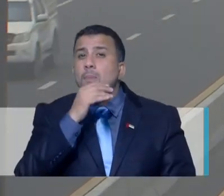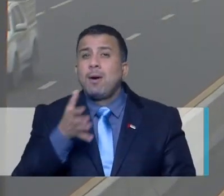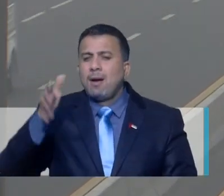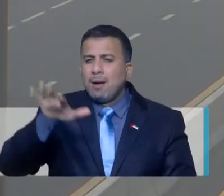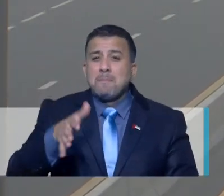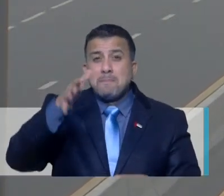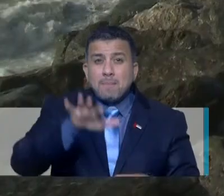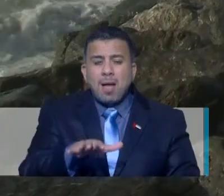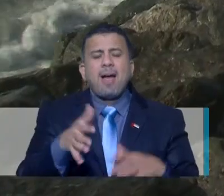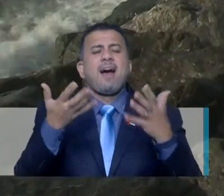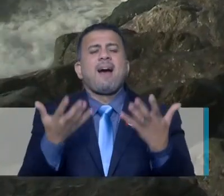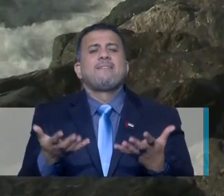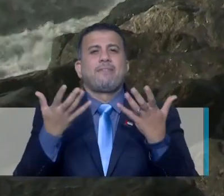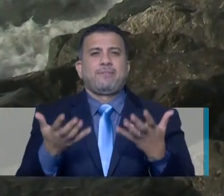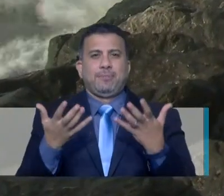الموج خفيفا